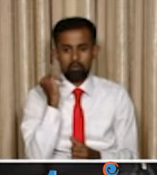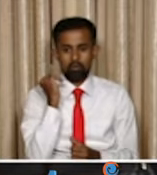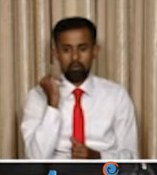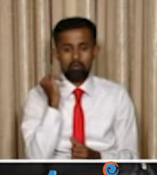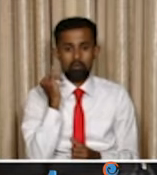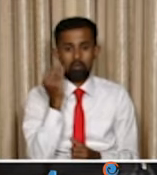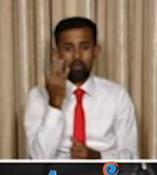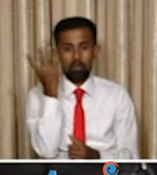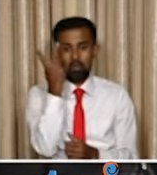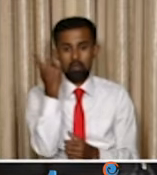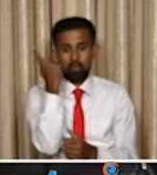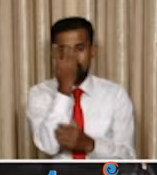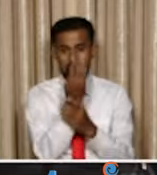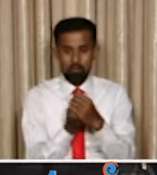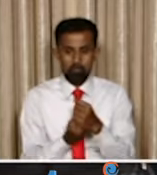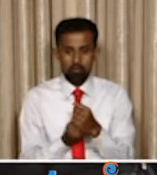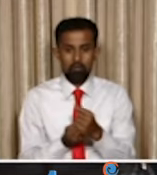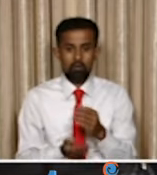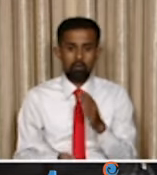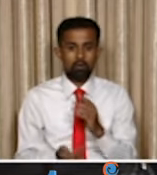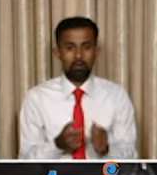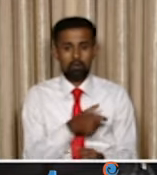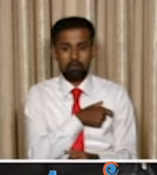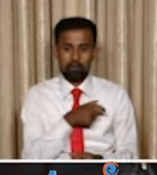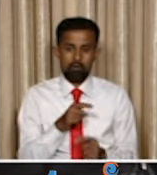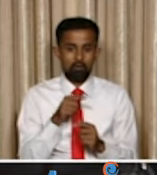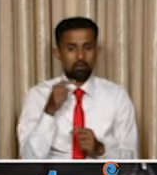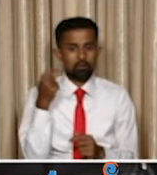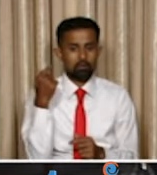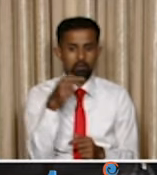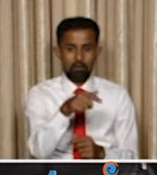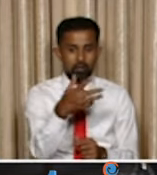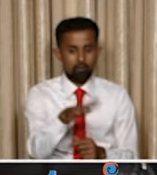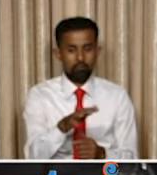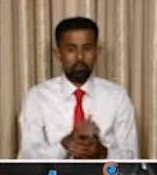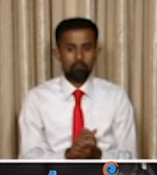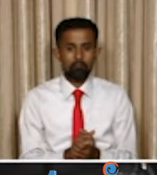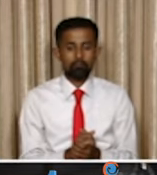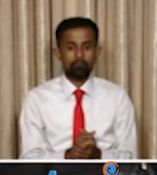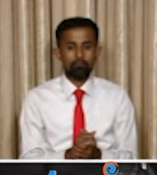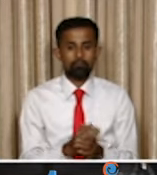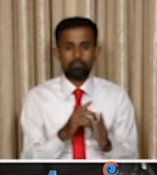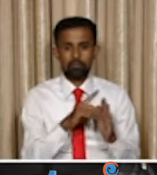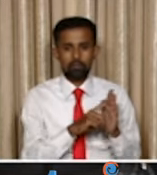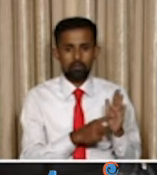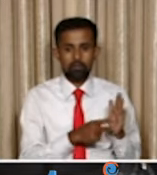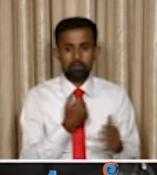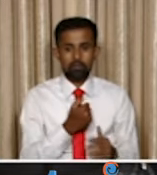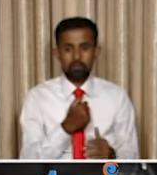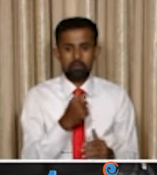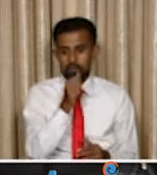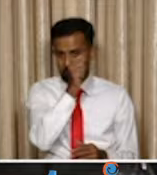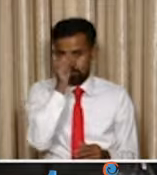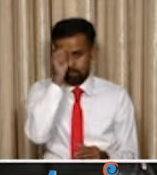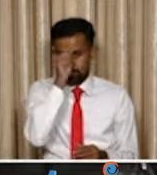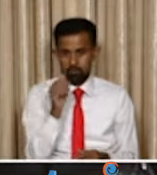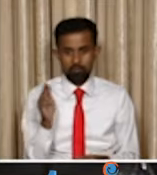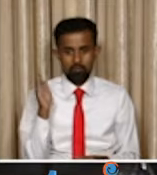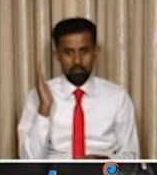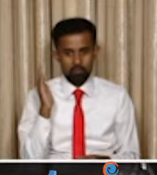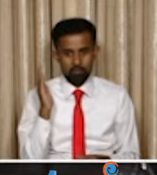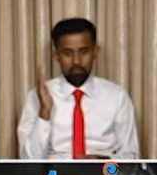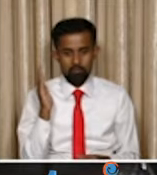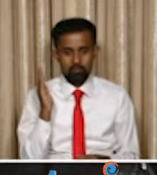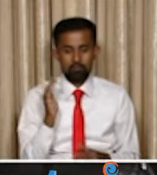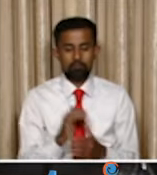கிறிஸ்தவ மத குருக்கள், ஒரு சைவ மத குரு, ஜெகதீஸ்வர குருக்கள் என்கின்ற குரு, அதை விட பல ஊடகவியலாளர்கள் மற்றும் சிவில்